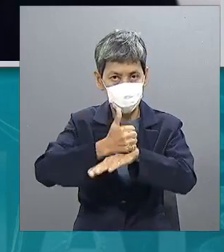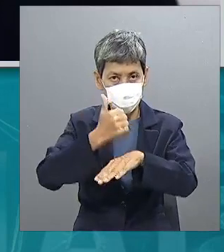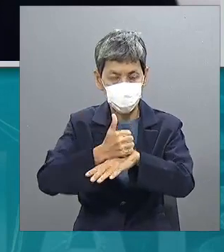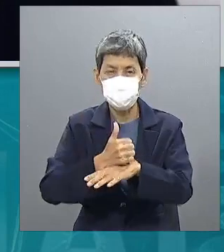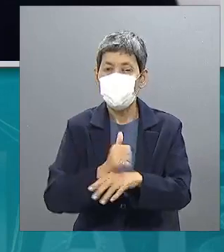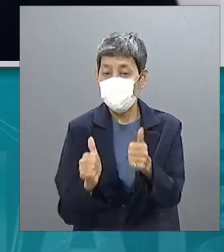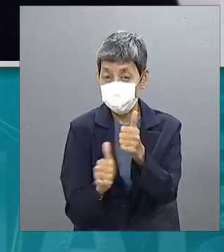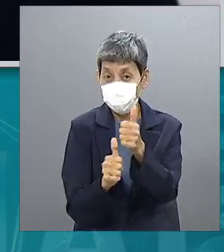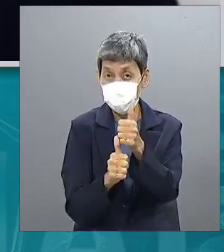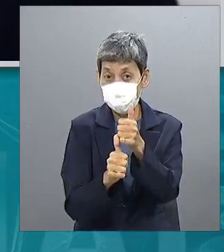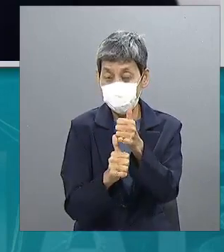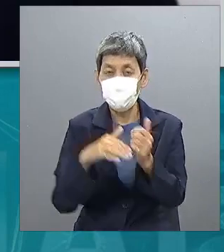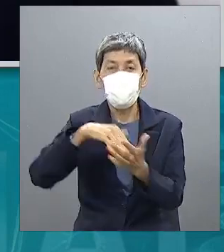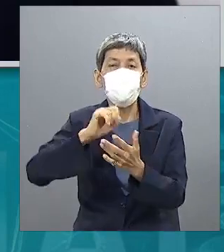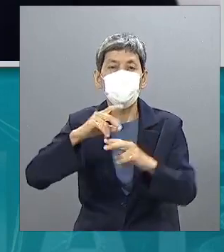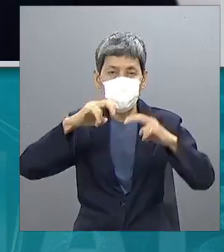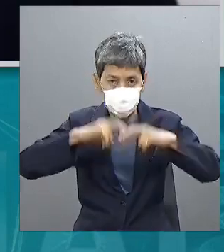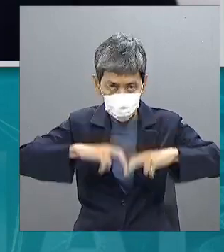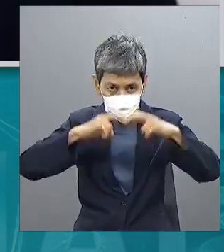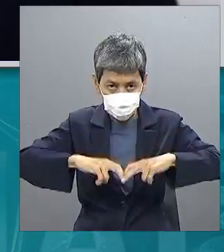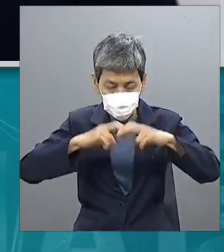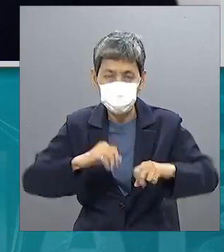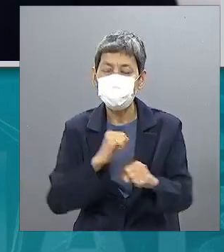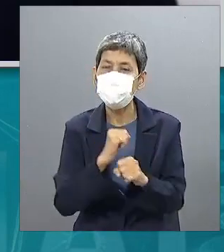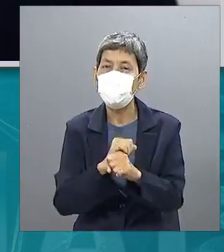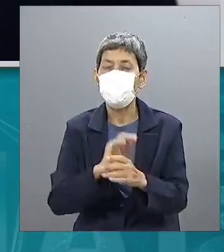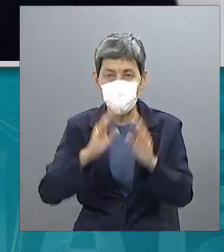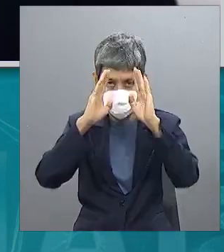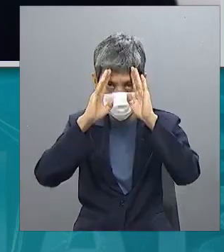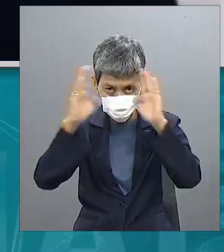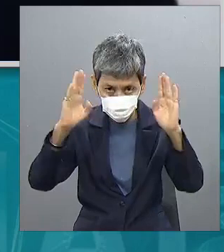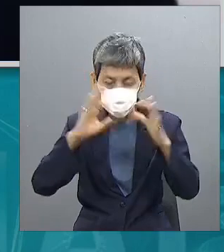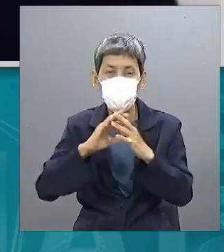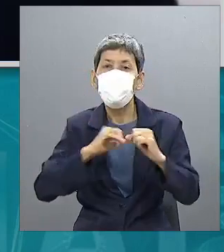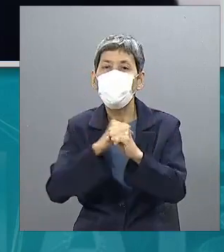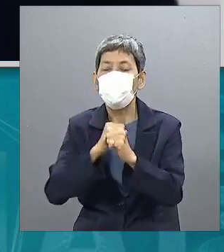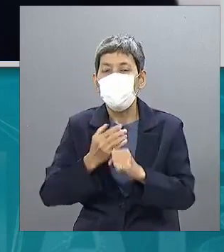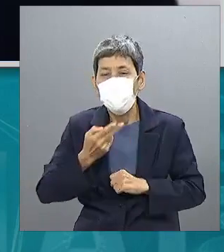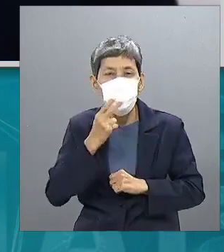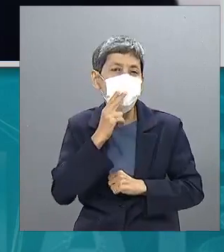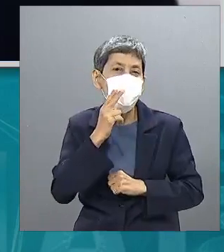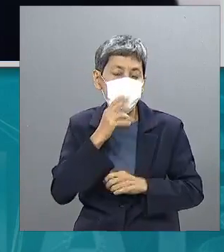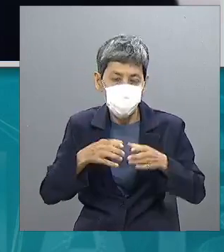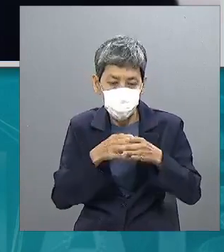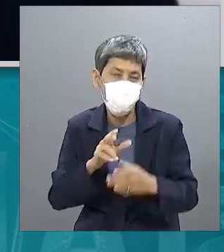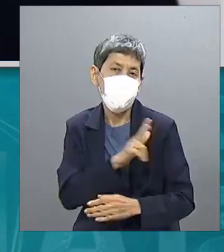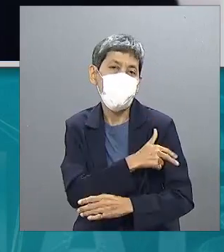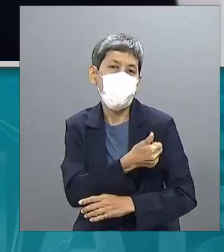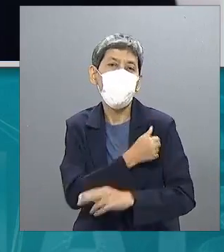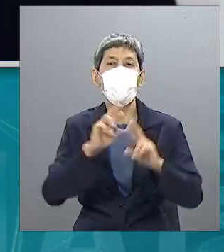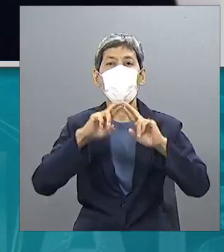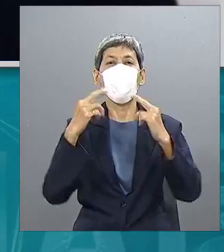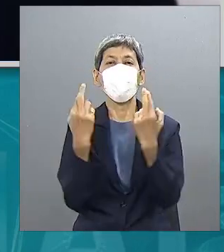การนะคะศูนย์วิจัยและการจัดการความรู้เพื่อการควบคุมยาสูบคณะแพทยศาสตร์โรงพยาบาลรามาธิบดี